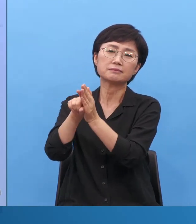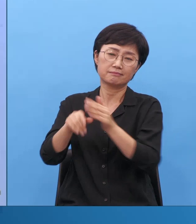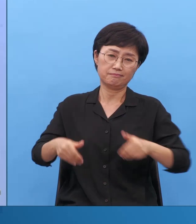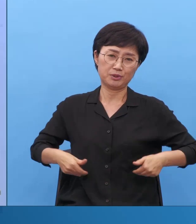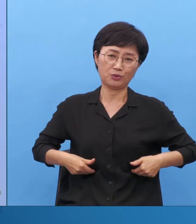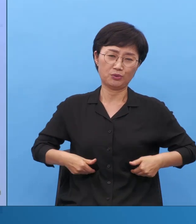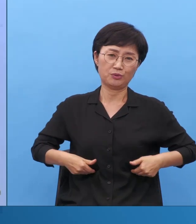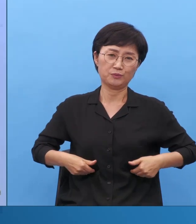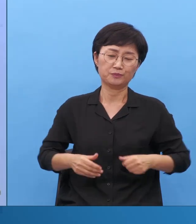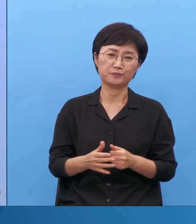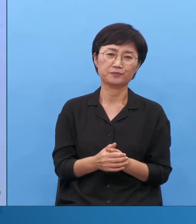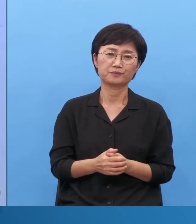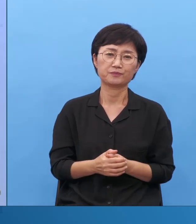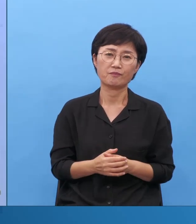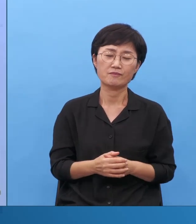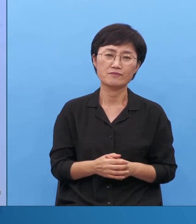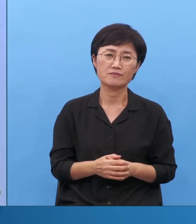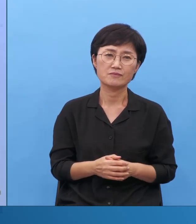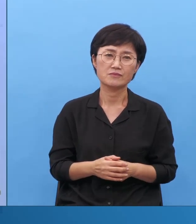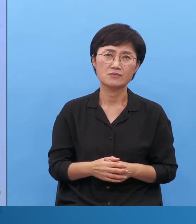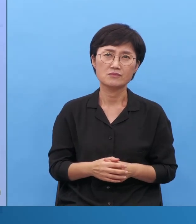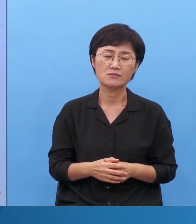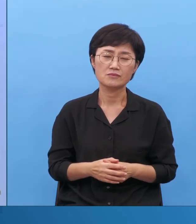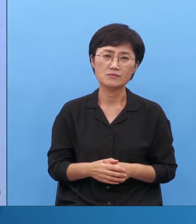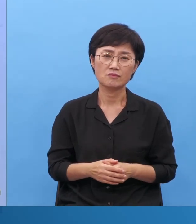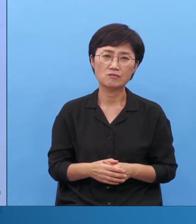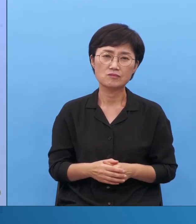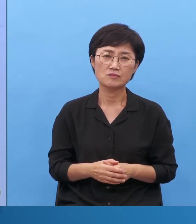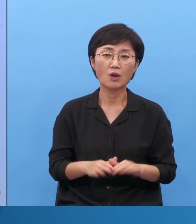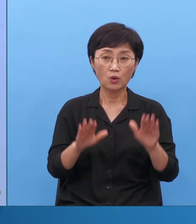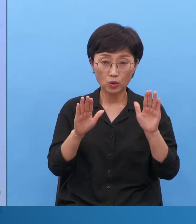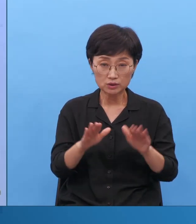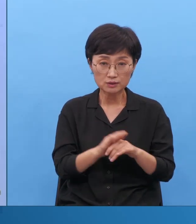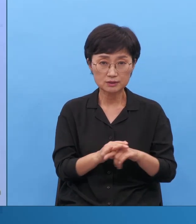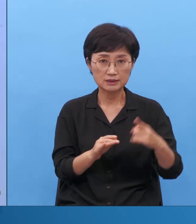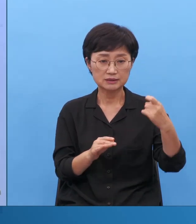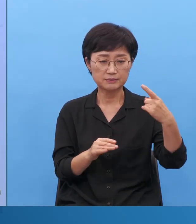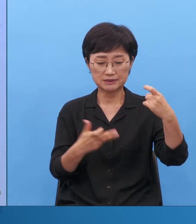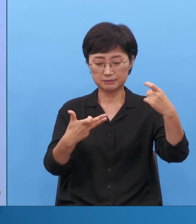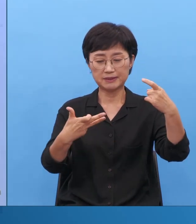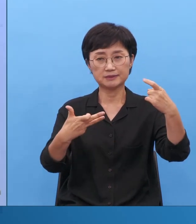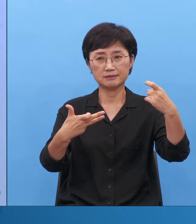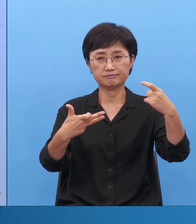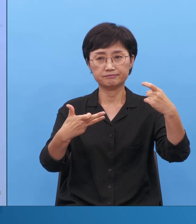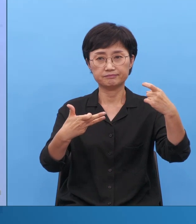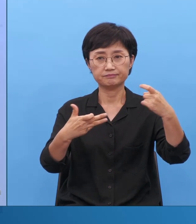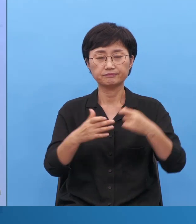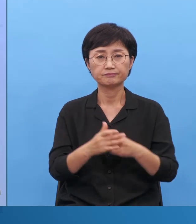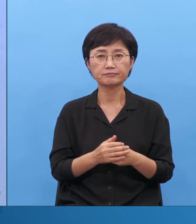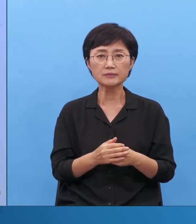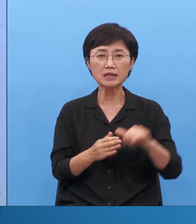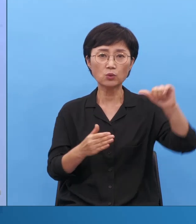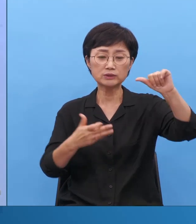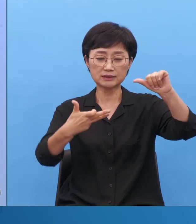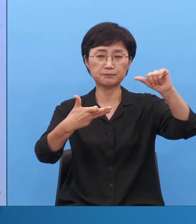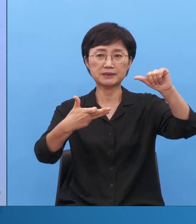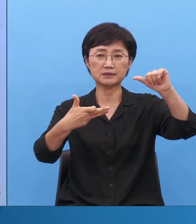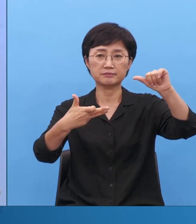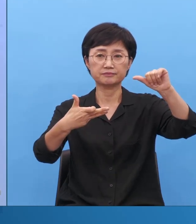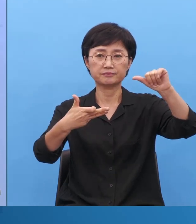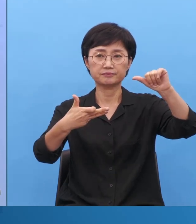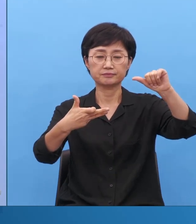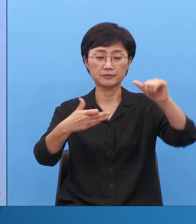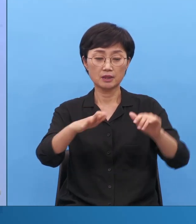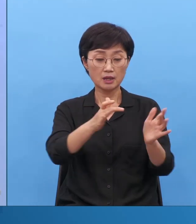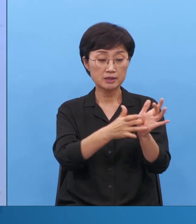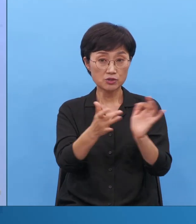is transcending answers. But now we have to have that transcending faith. 오늘 18절에 뭐라고 했습니까? What does it say in verse 18? 나는 하나님과